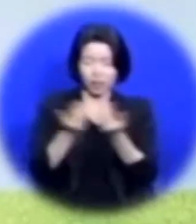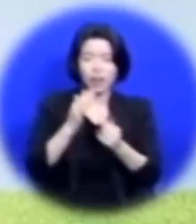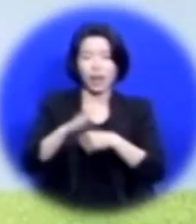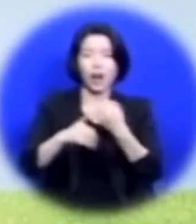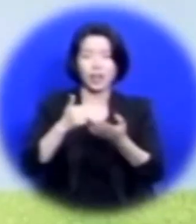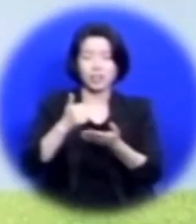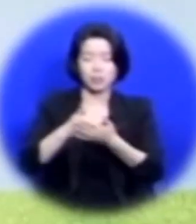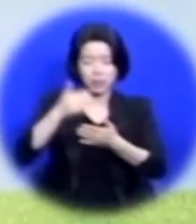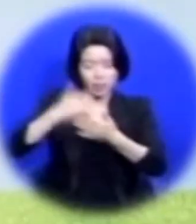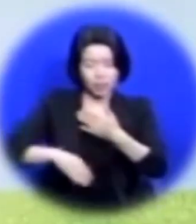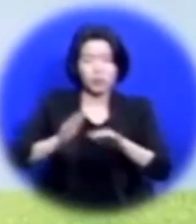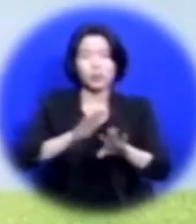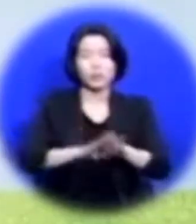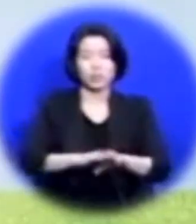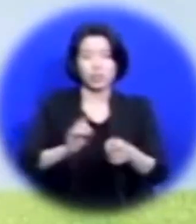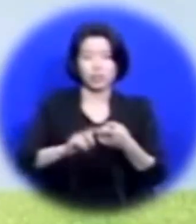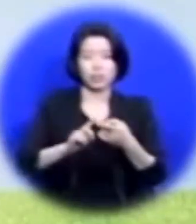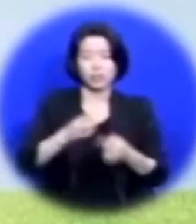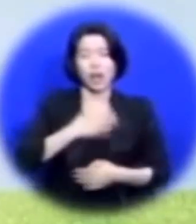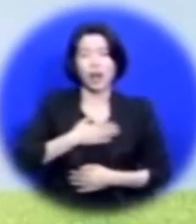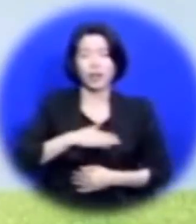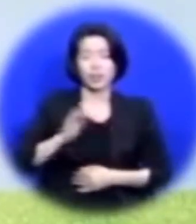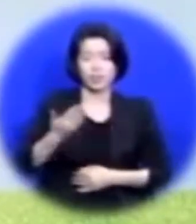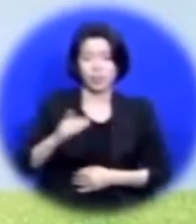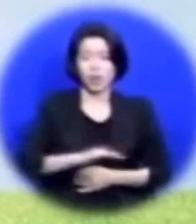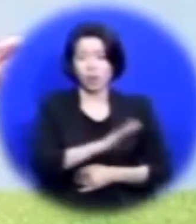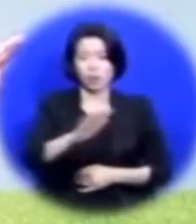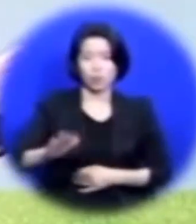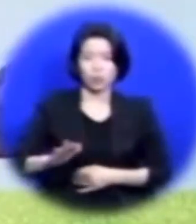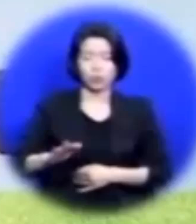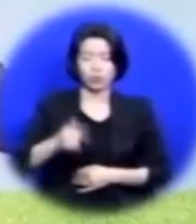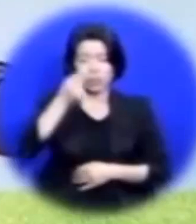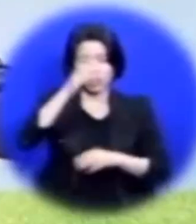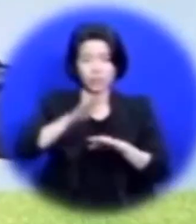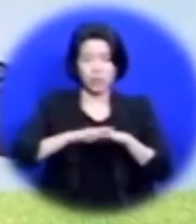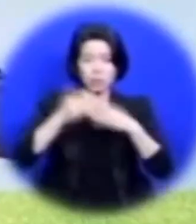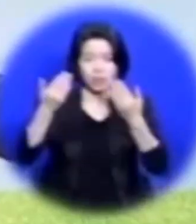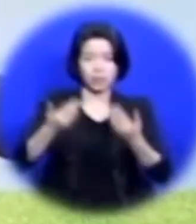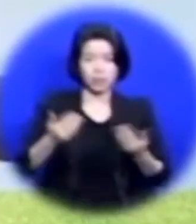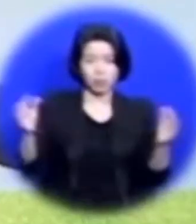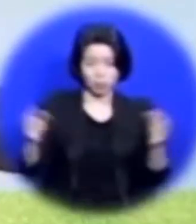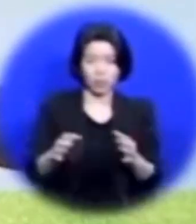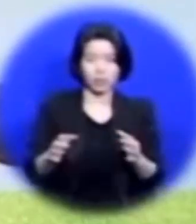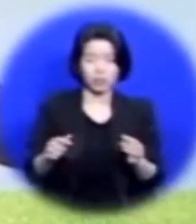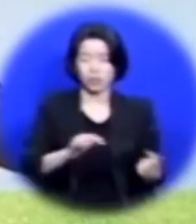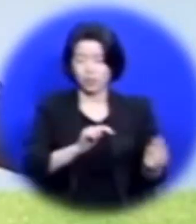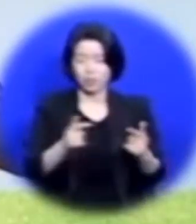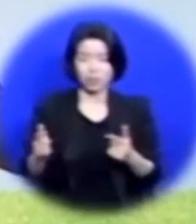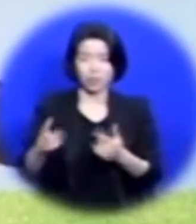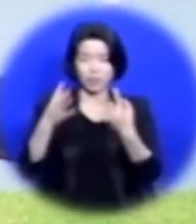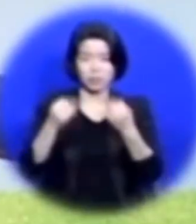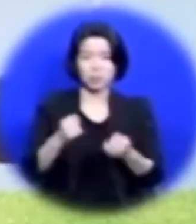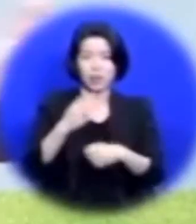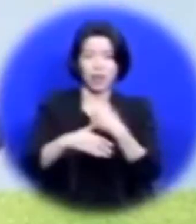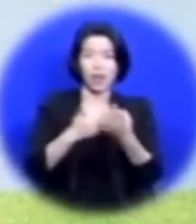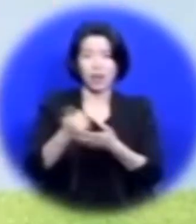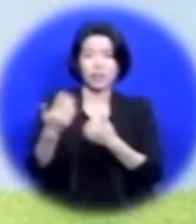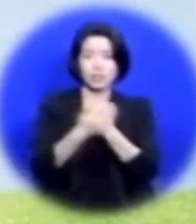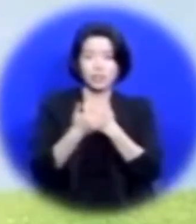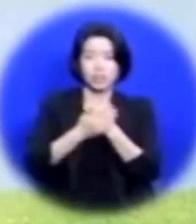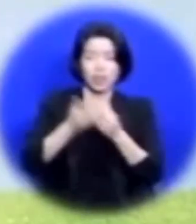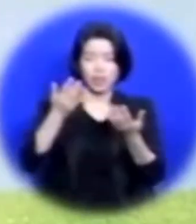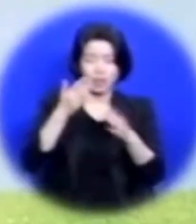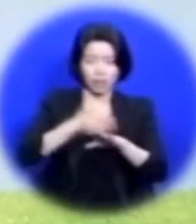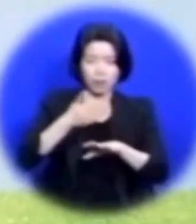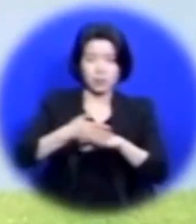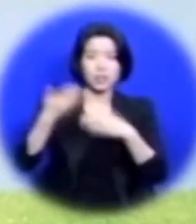알아야 오늘 우리가 예배를 드리러 이렇게 모여서 여러가지 많은 하나님의 은혜에 감사